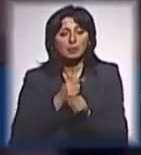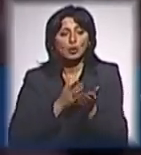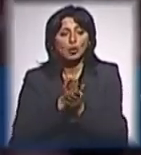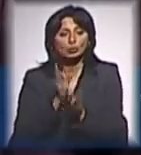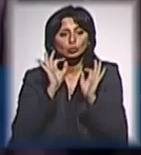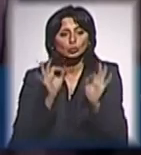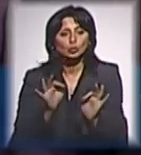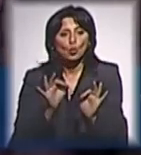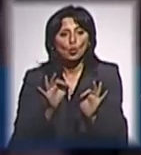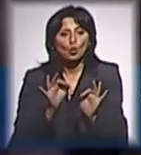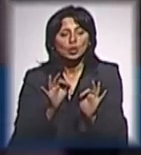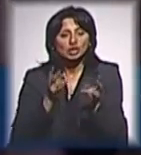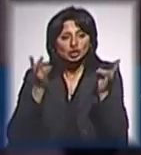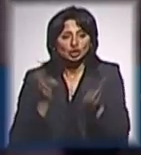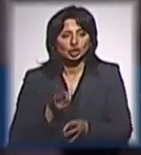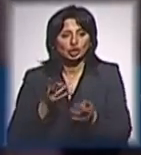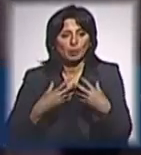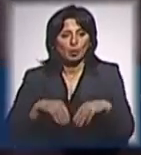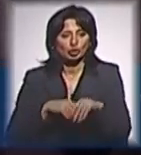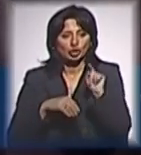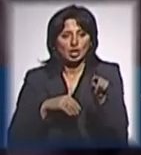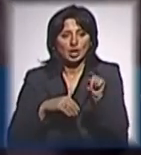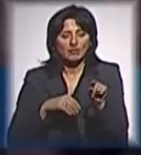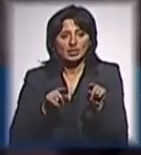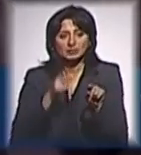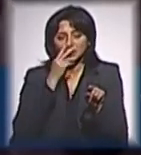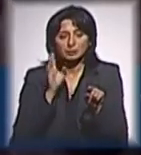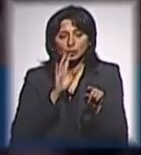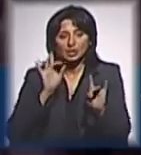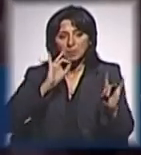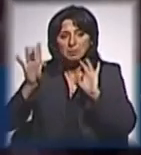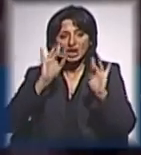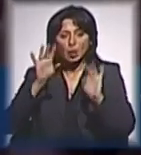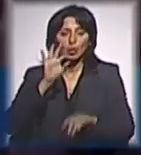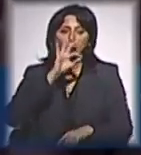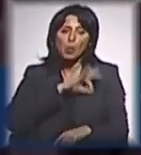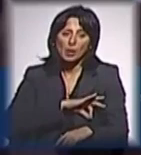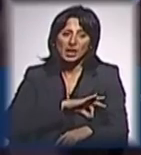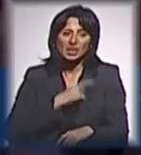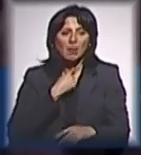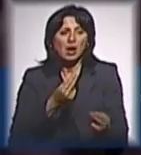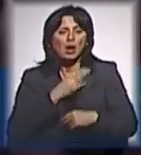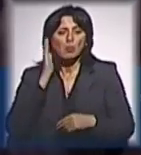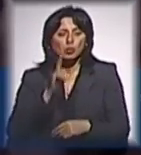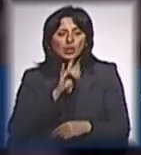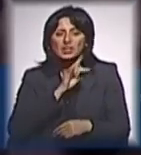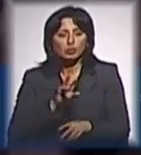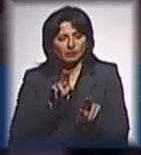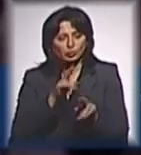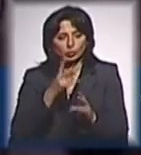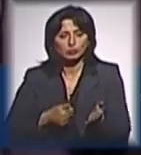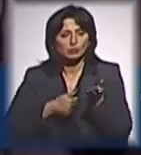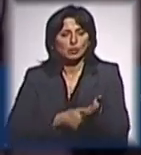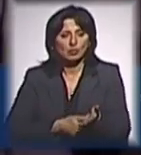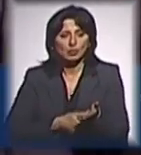პრიორიტეტების მიხედვით, რომელიც კონკრეტულ ოჯახებს აქვს. იმის მიუხედავად პიარულად მომგებიანი და ხმის მომტანი იქნება თუ არა ეს.